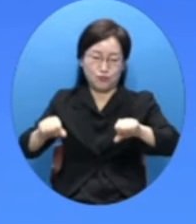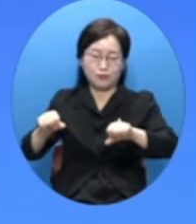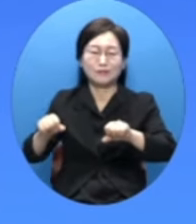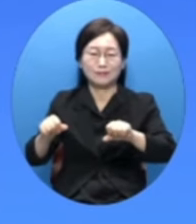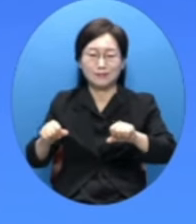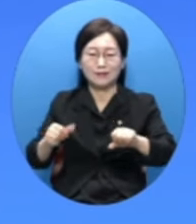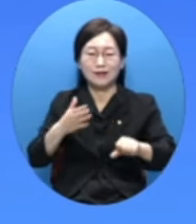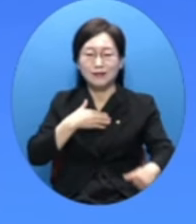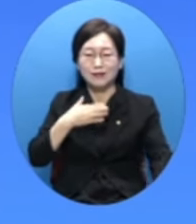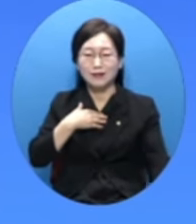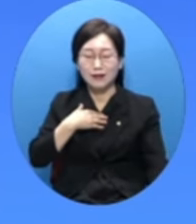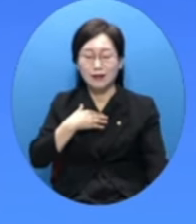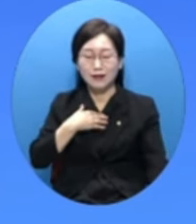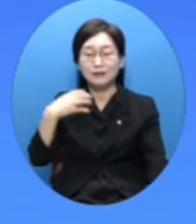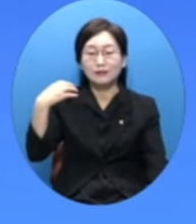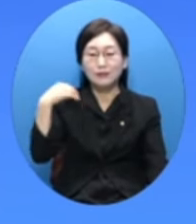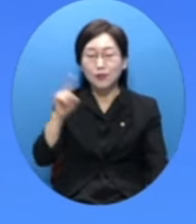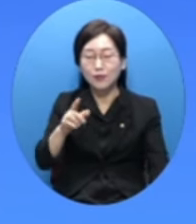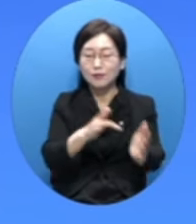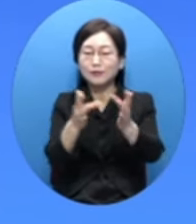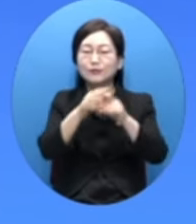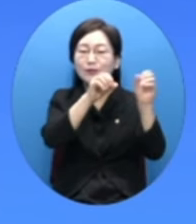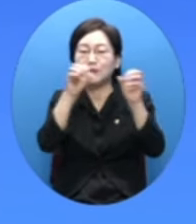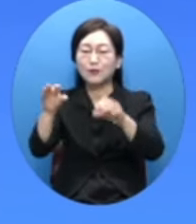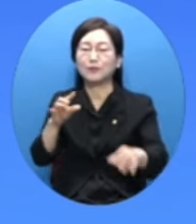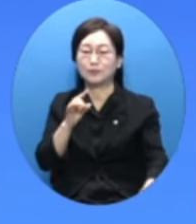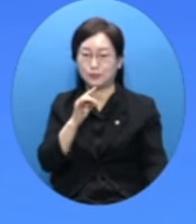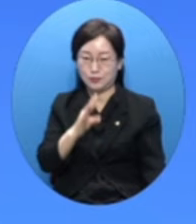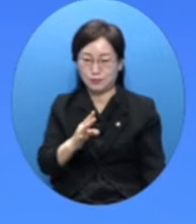나의 사명은 예수님을 전하는 것이다. 그는